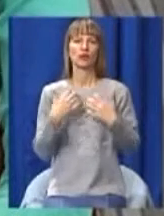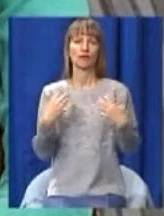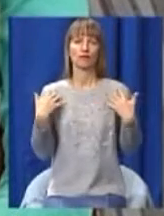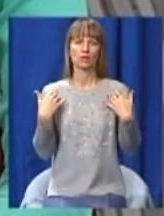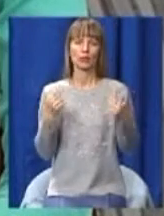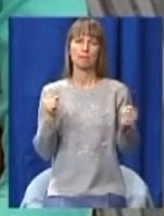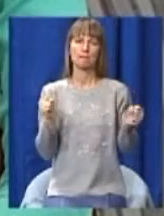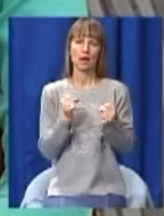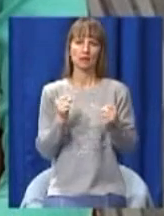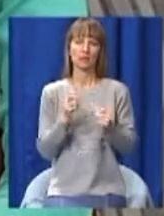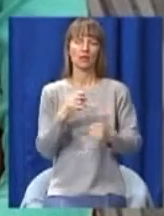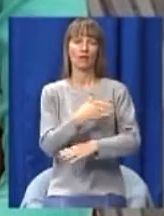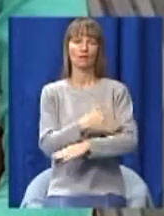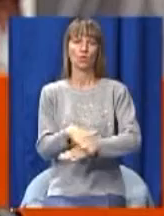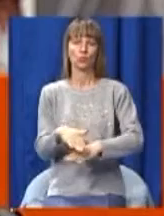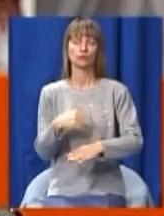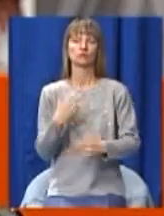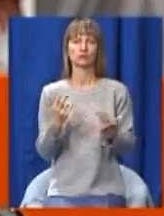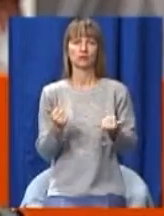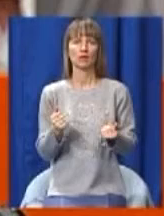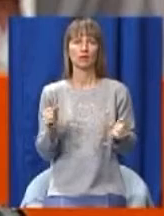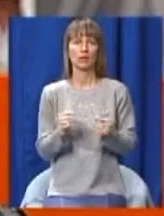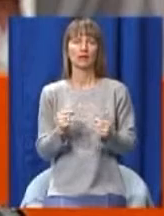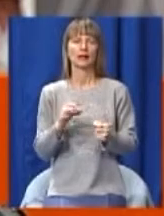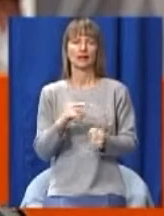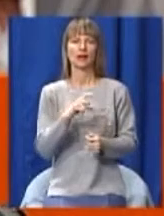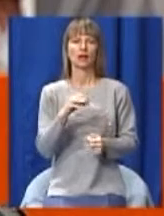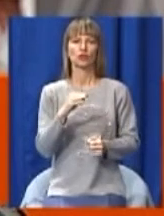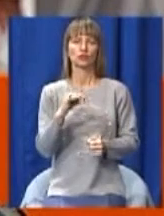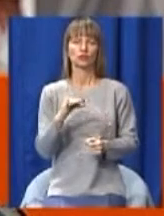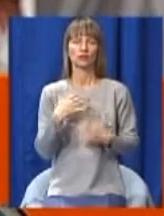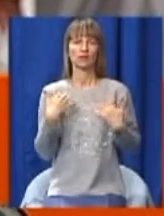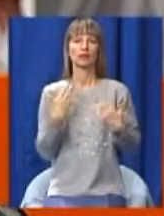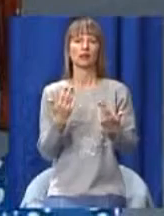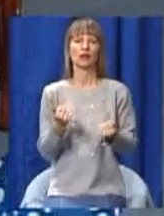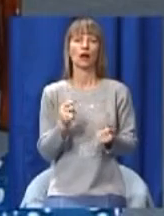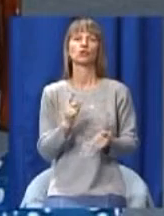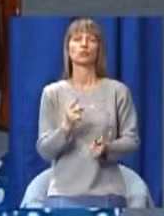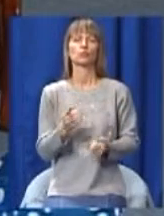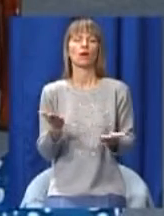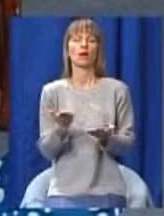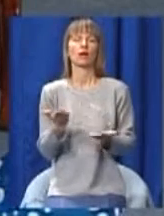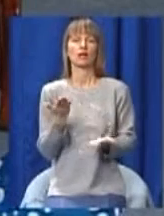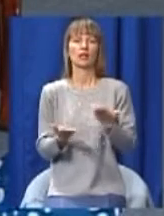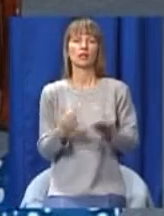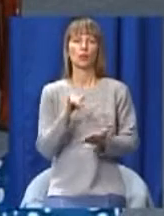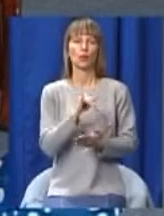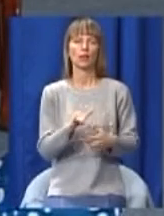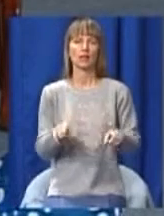взагалі мерзнуть на вулиці? Так. І хижі тварини? Так. А чому? Як? Якщо у них